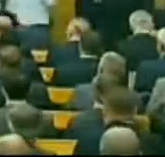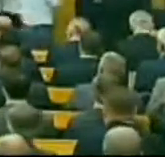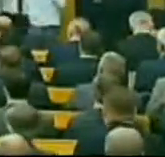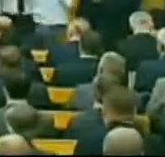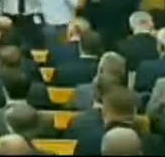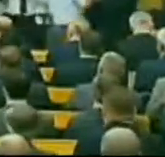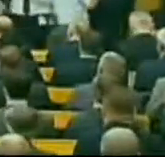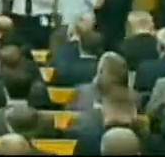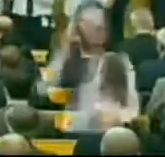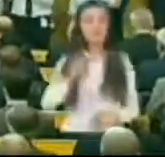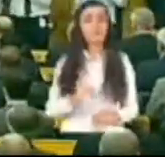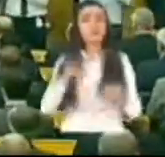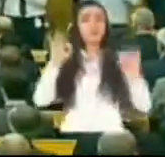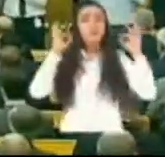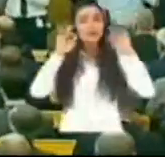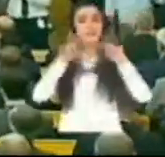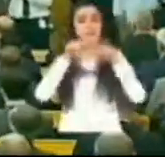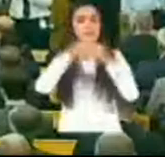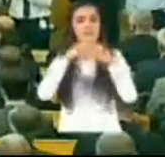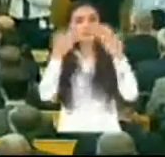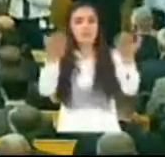Değerli milletvekillerim,